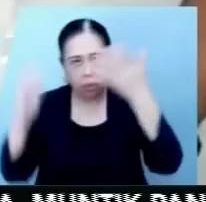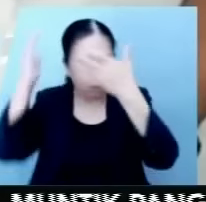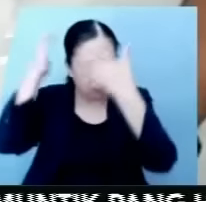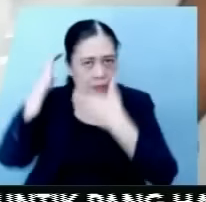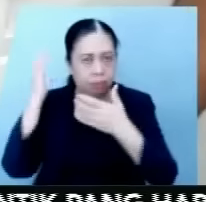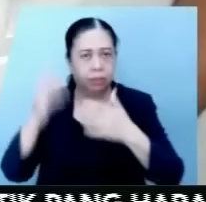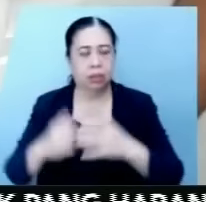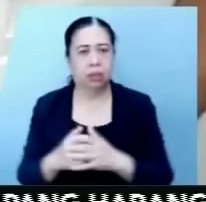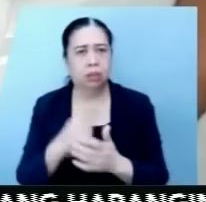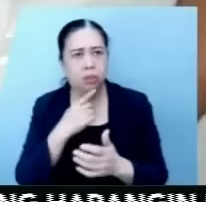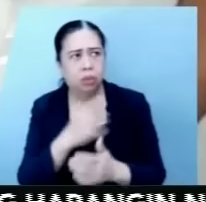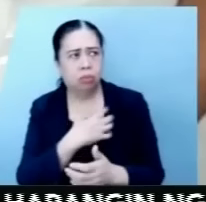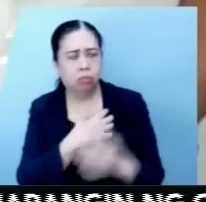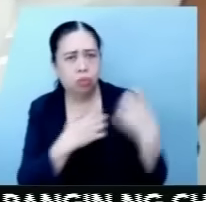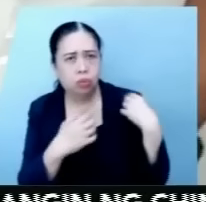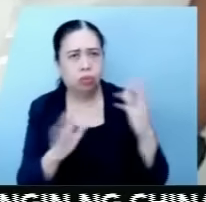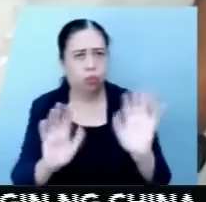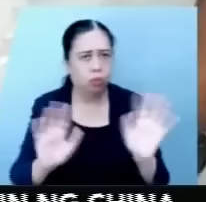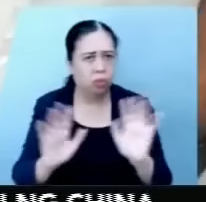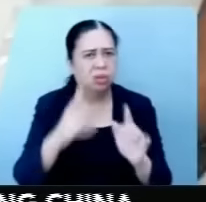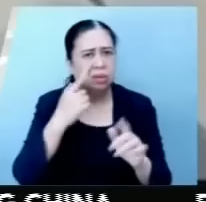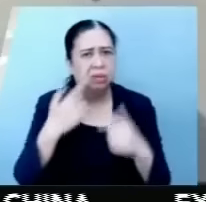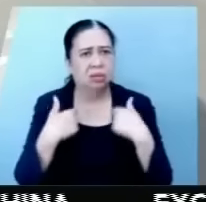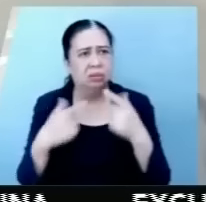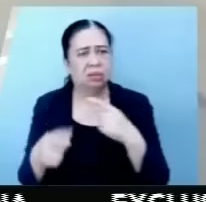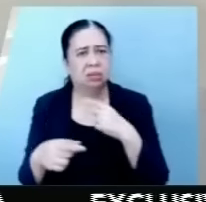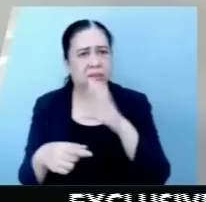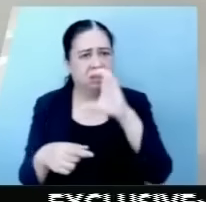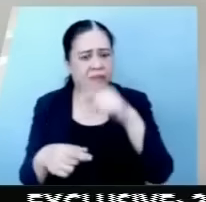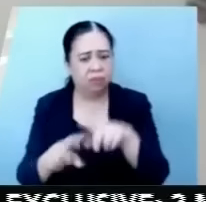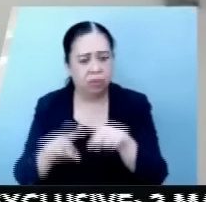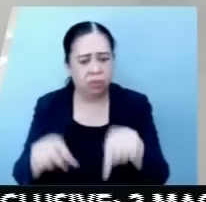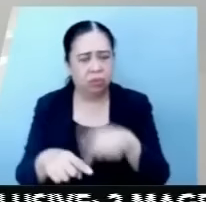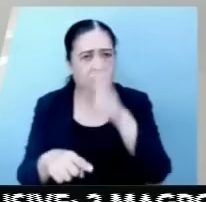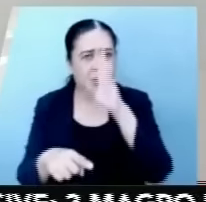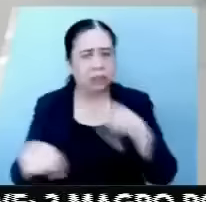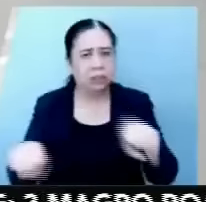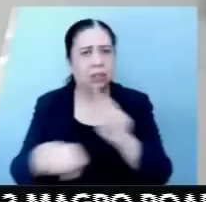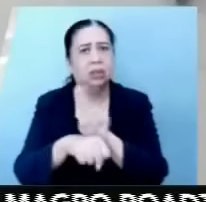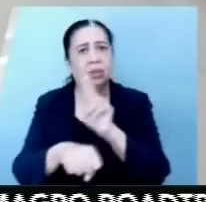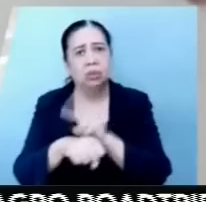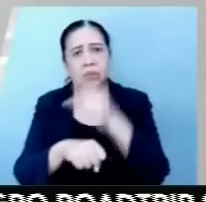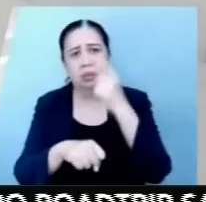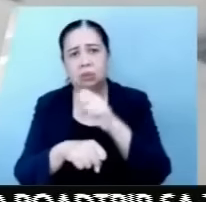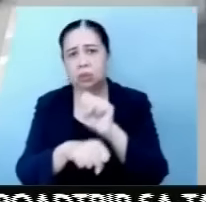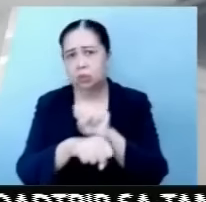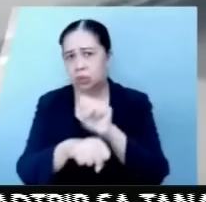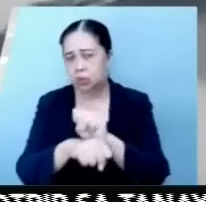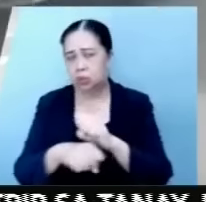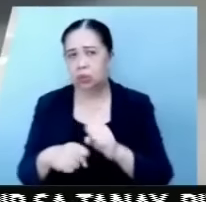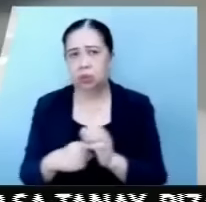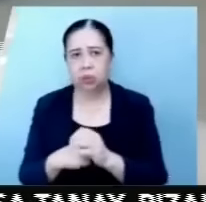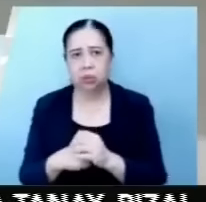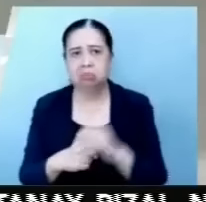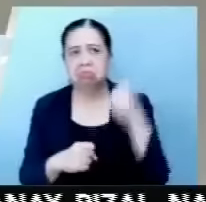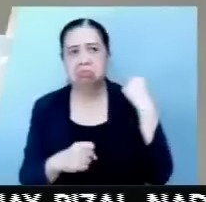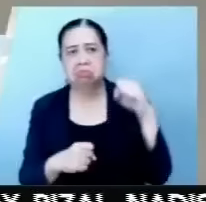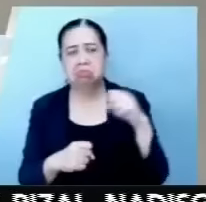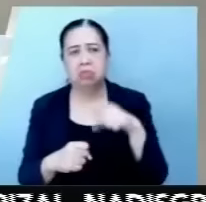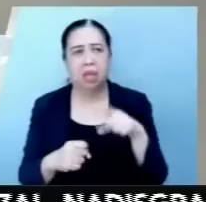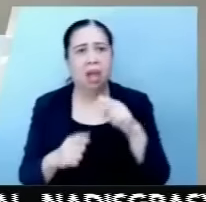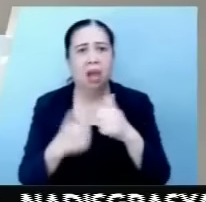boss, huwag po muna kasi mababasa po yung cellphone ko. Cellphone ko, gamit ko po yun sa pang-araw-araw. Yun yun po, hindi po ako makakapag-deliver